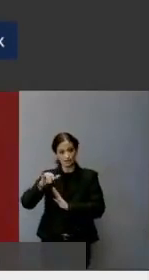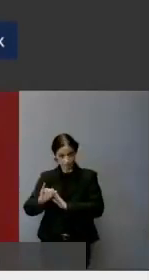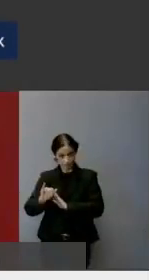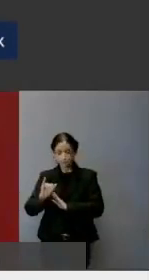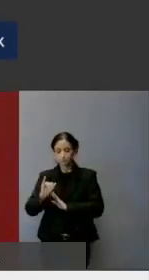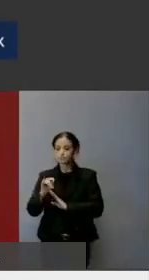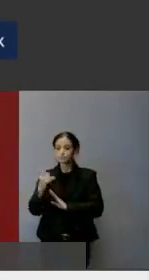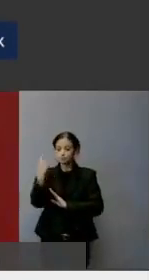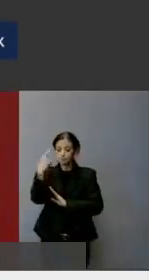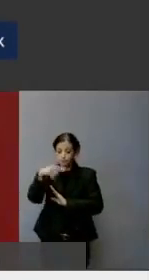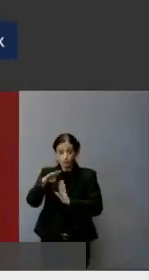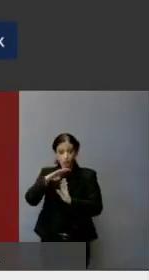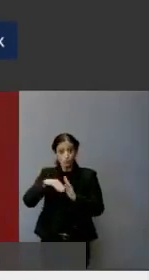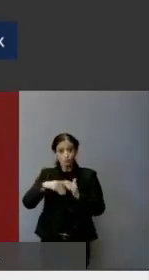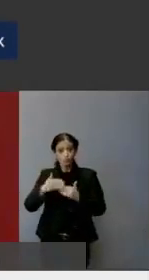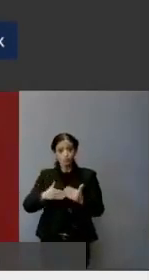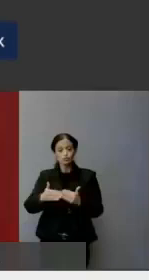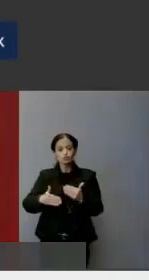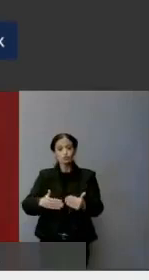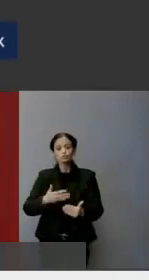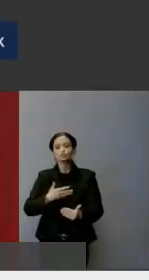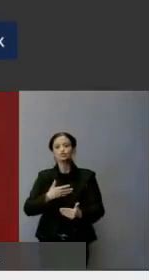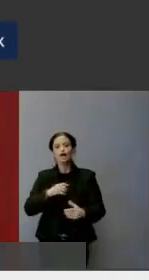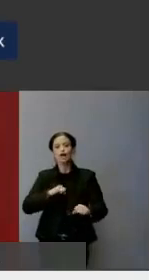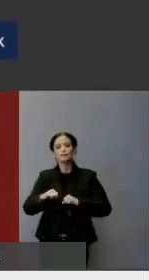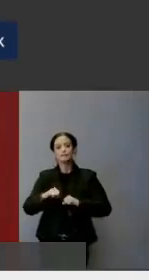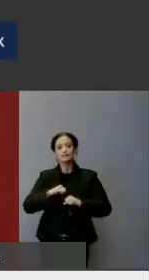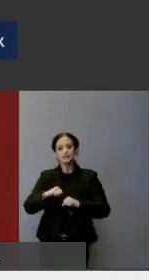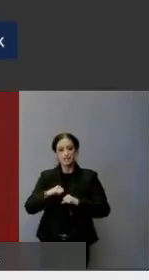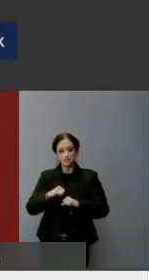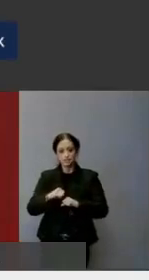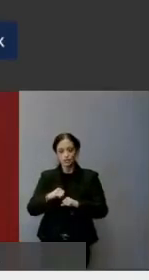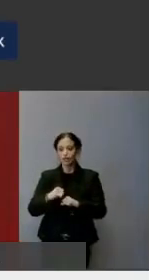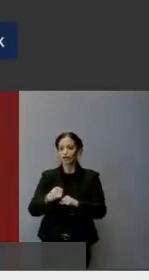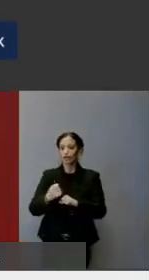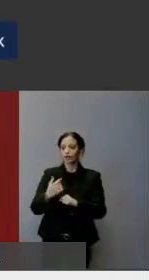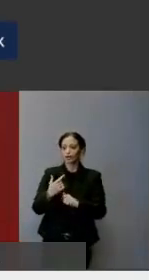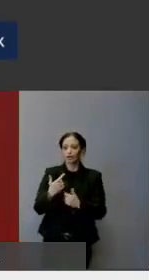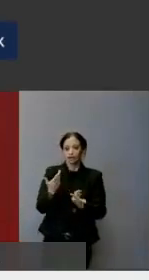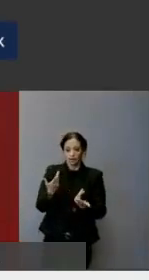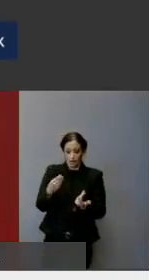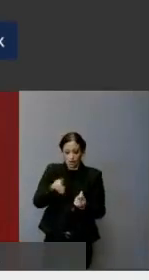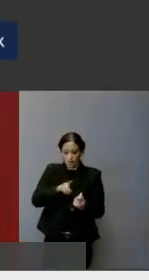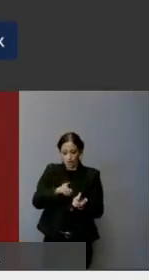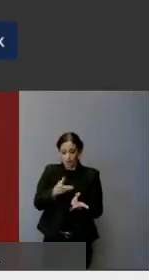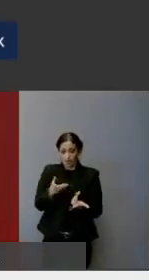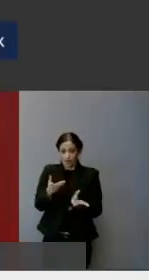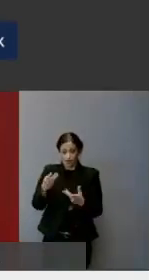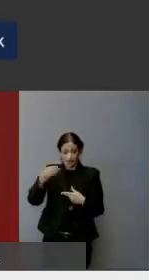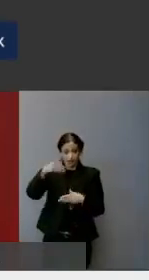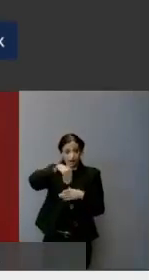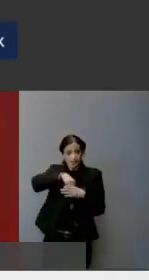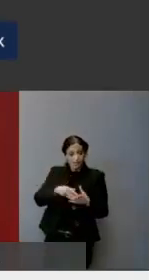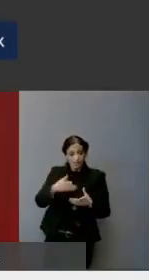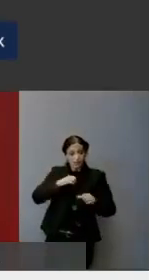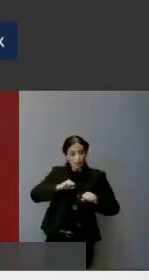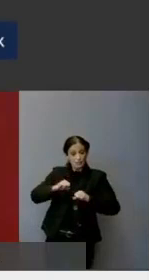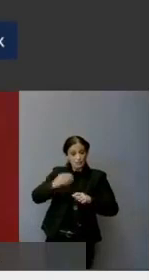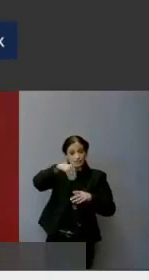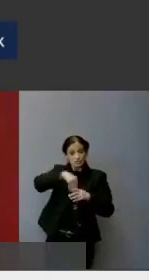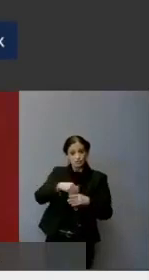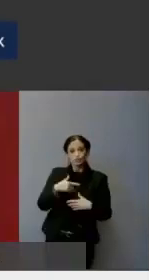esprime un certo desiderata non ha un progetto perché non ha al proprio interno le capacità di progettarlo